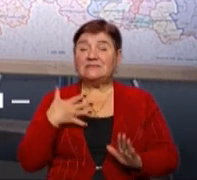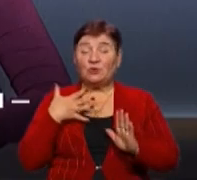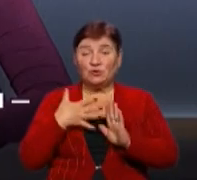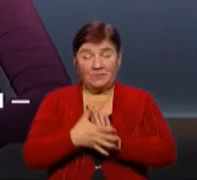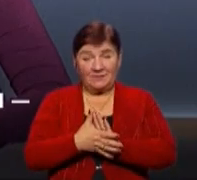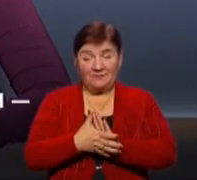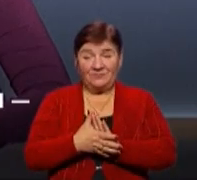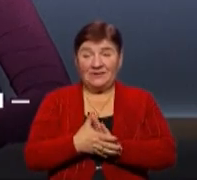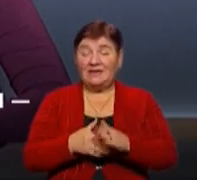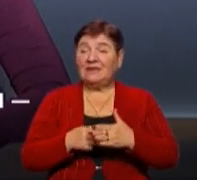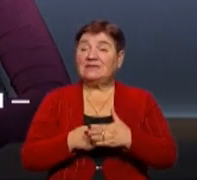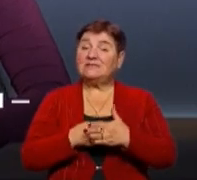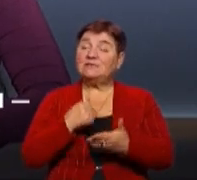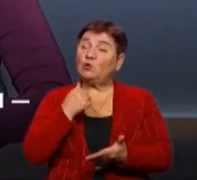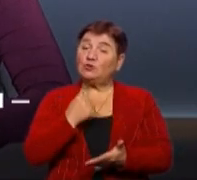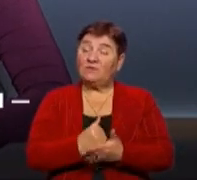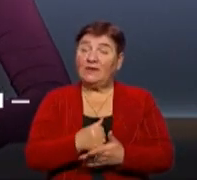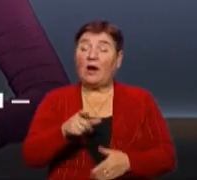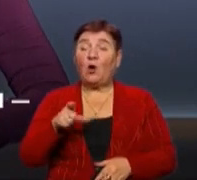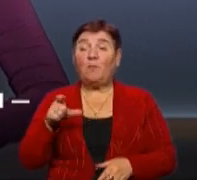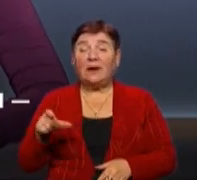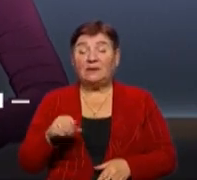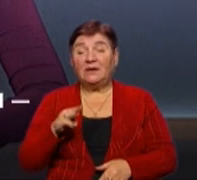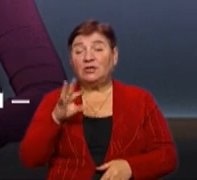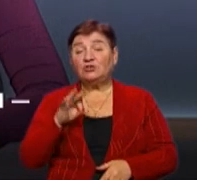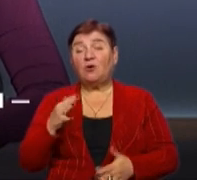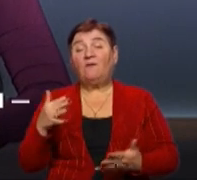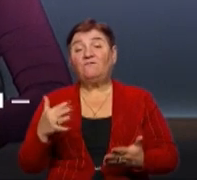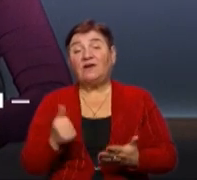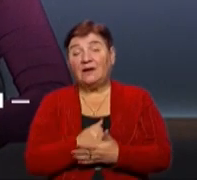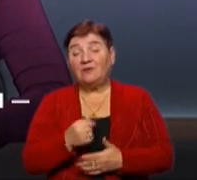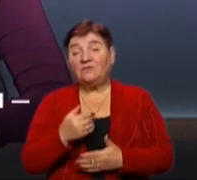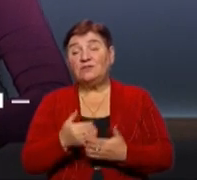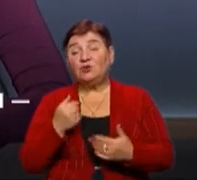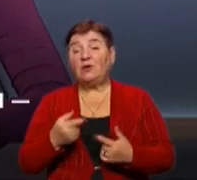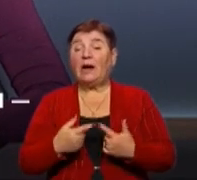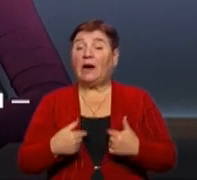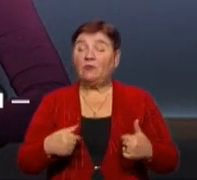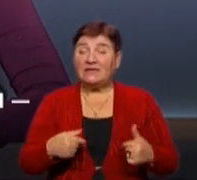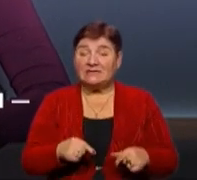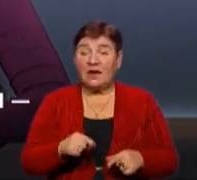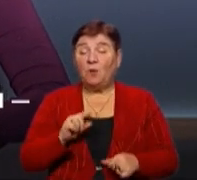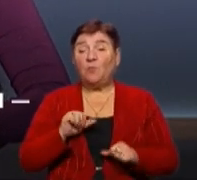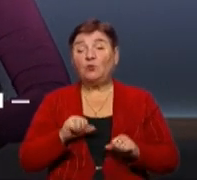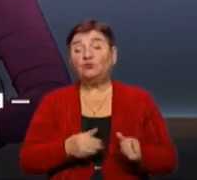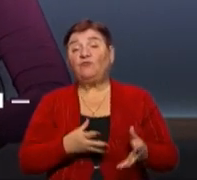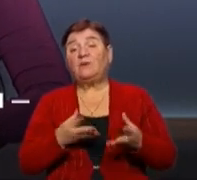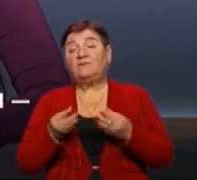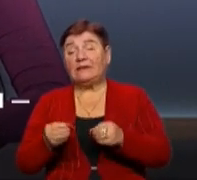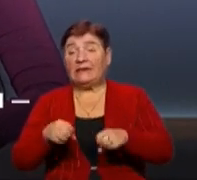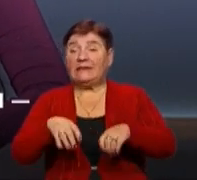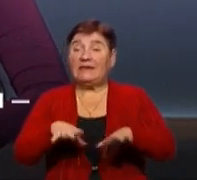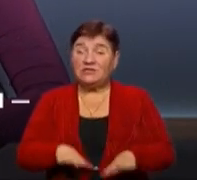але до самих мешканців громад, що вони виграють від цієї коаліції? Чи могти будуть також якось впливати на